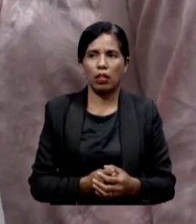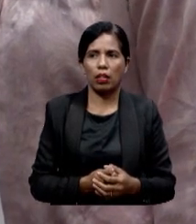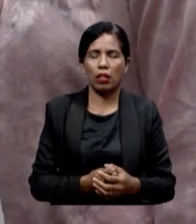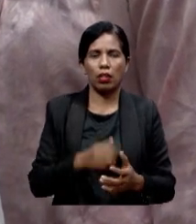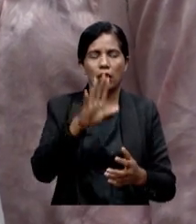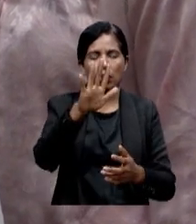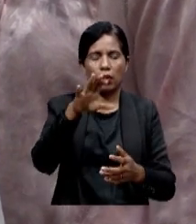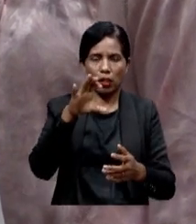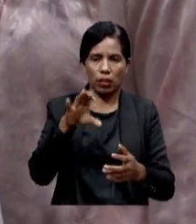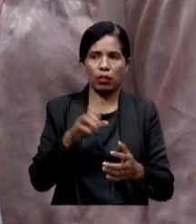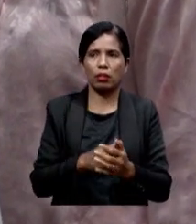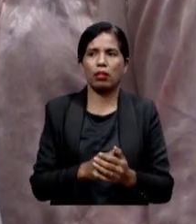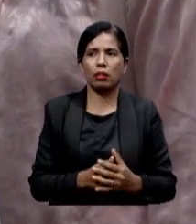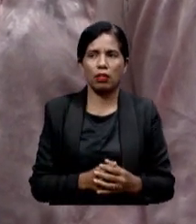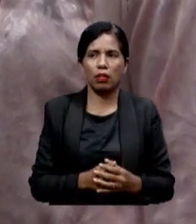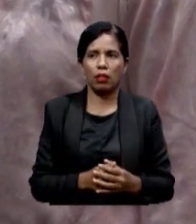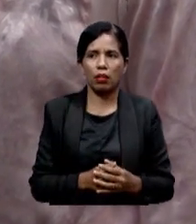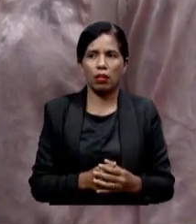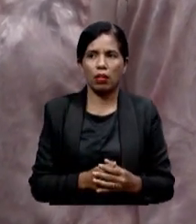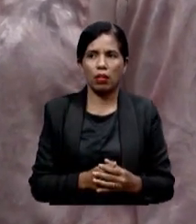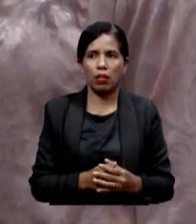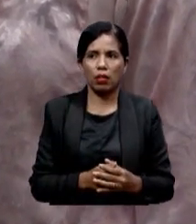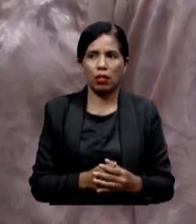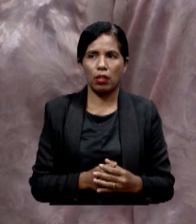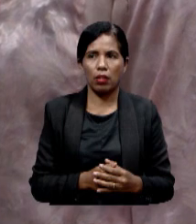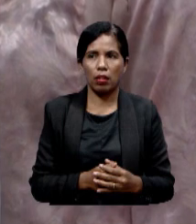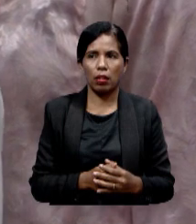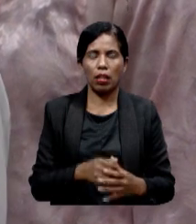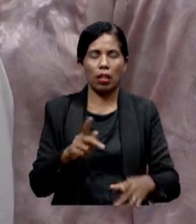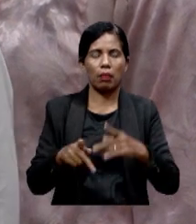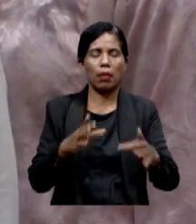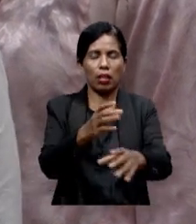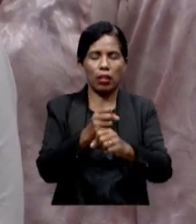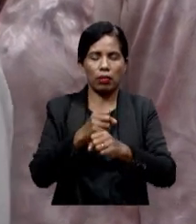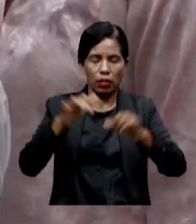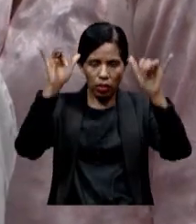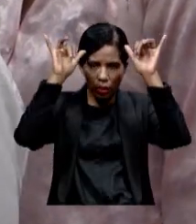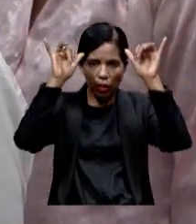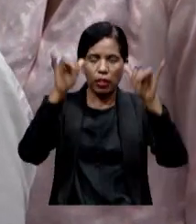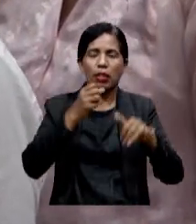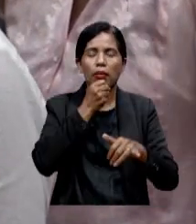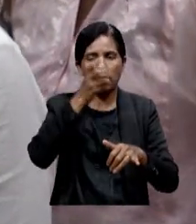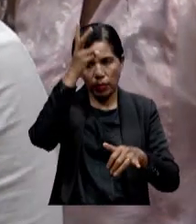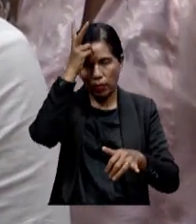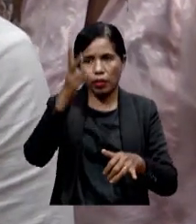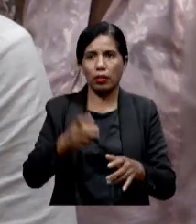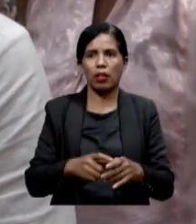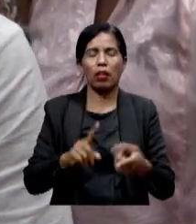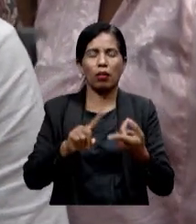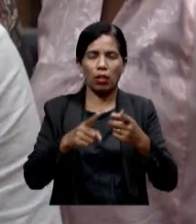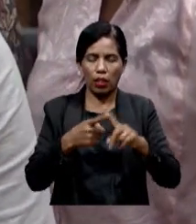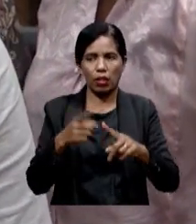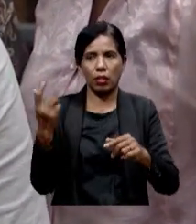500 dolar ema bahadau tiene bibi kolega sira ida kolega ida ne